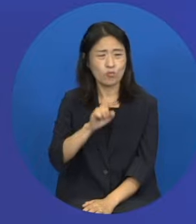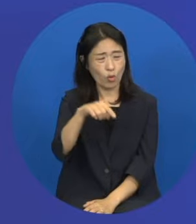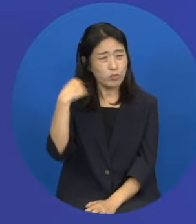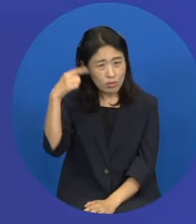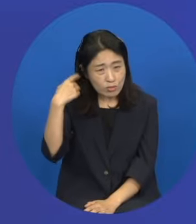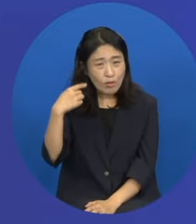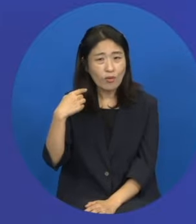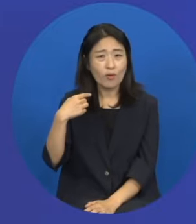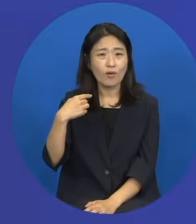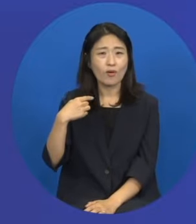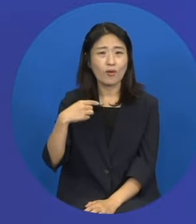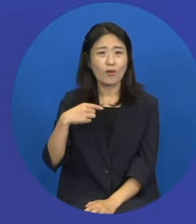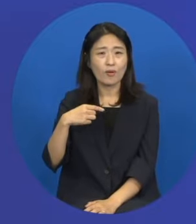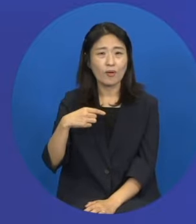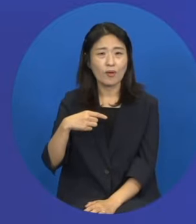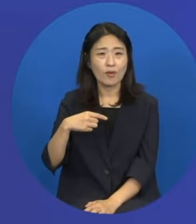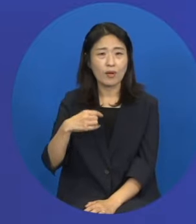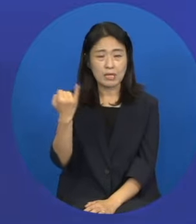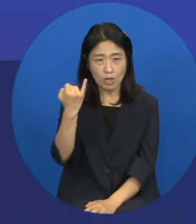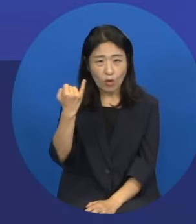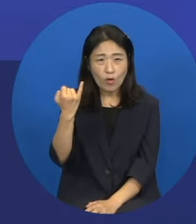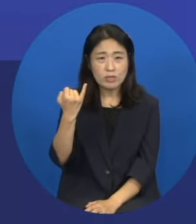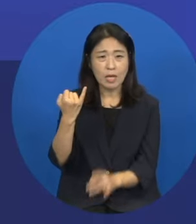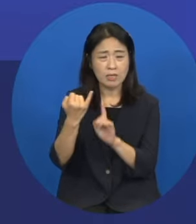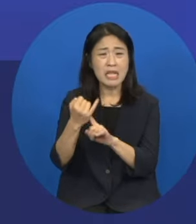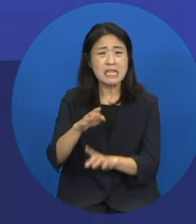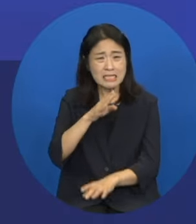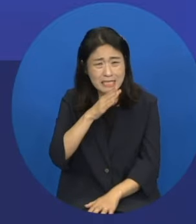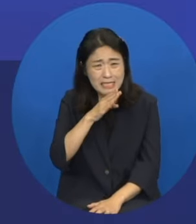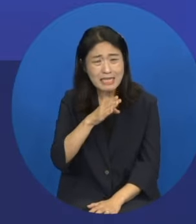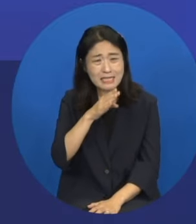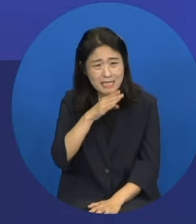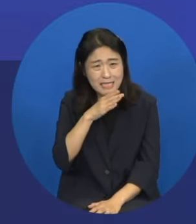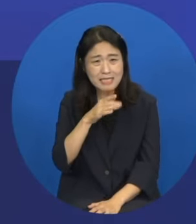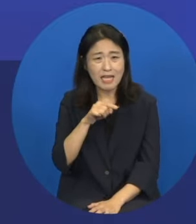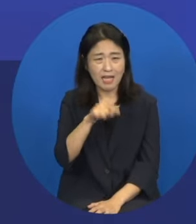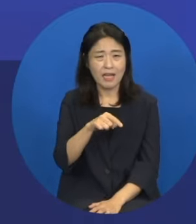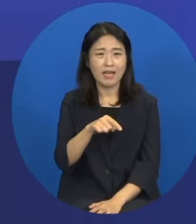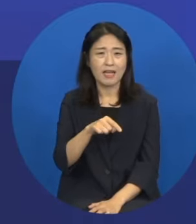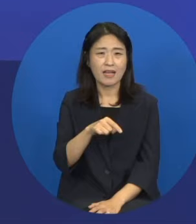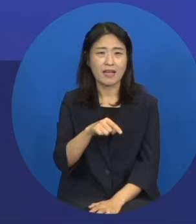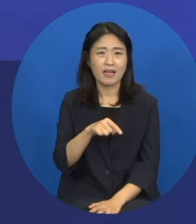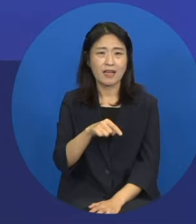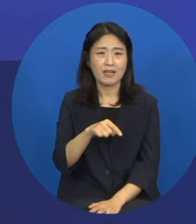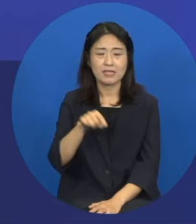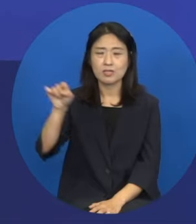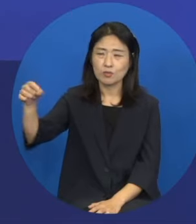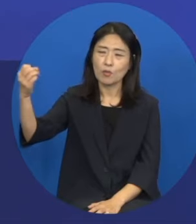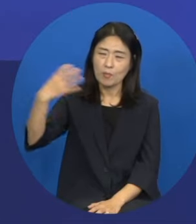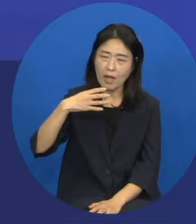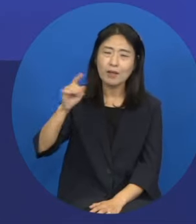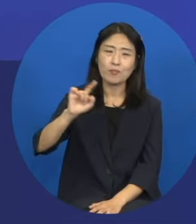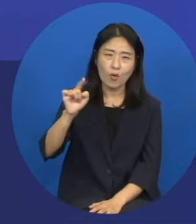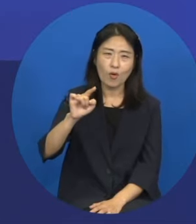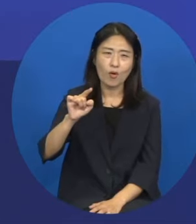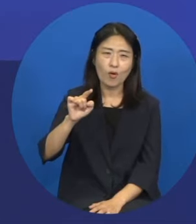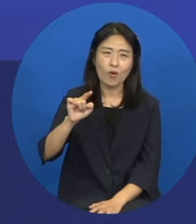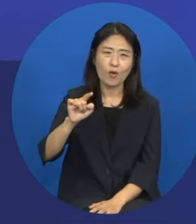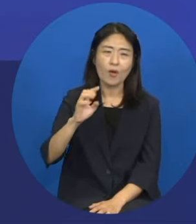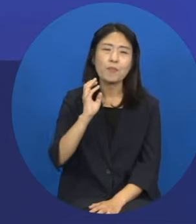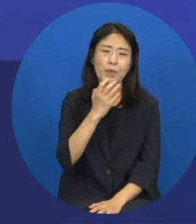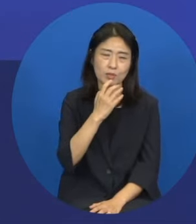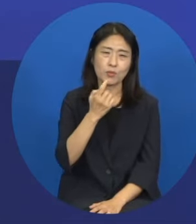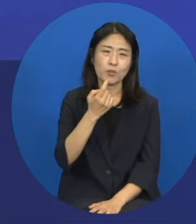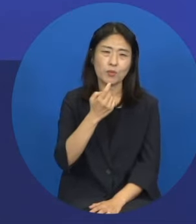미쳤구나. 여자아이는 힘써 말하되 참말이라 하니 그들이 말하되 그러면 그의 천사라. 그러니까 이 사도행전에 가만 보게